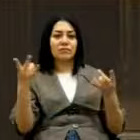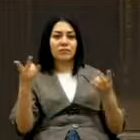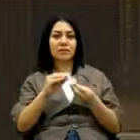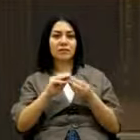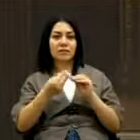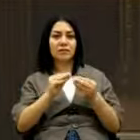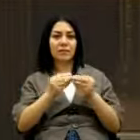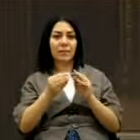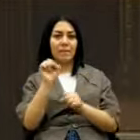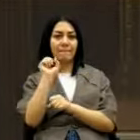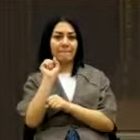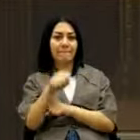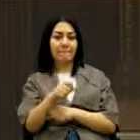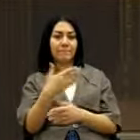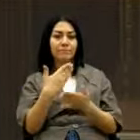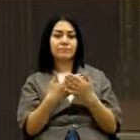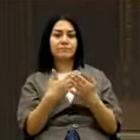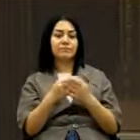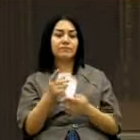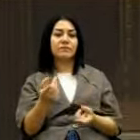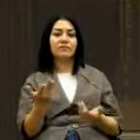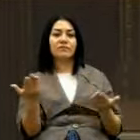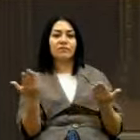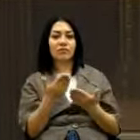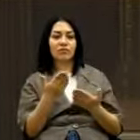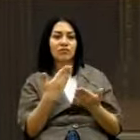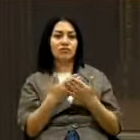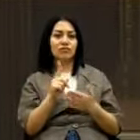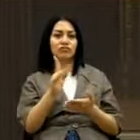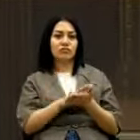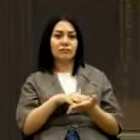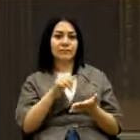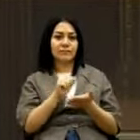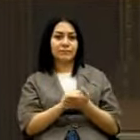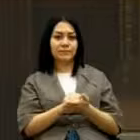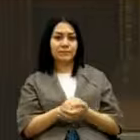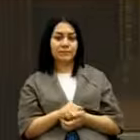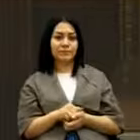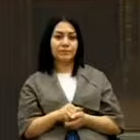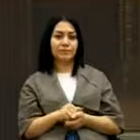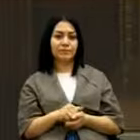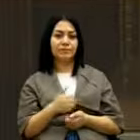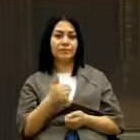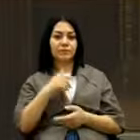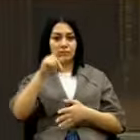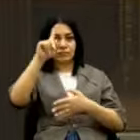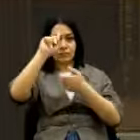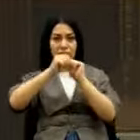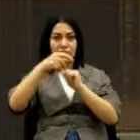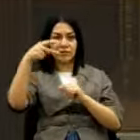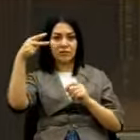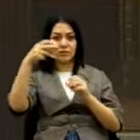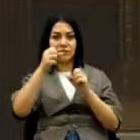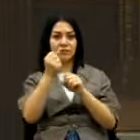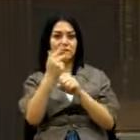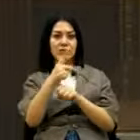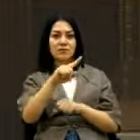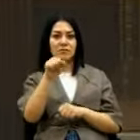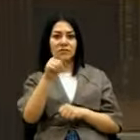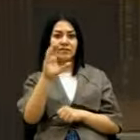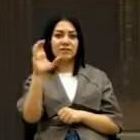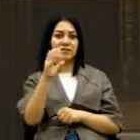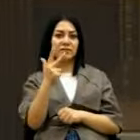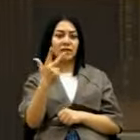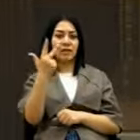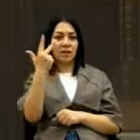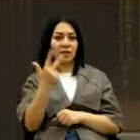մարտահրավերները, որոնք են դրանք և ինչ են իրենցից ներկայացնում։ Ուզում եմ հիշել 2013-ի սեպտեմբերի